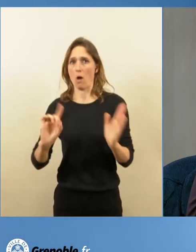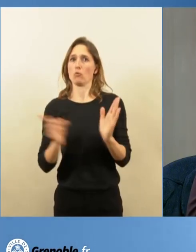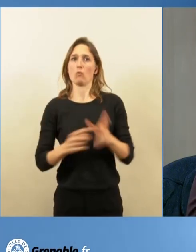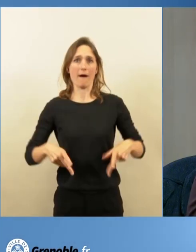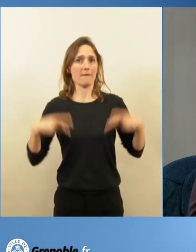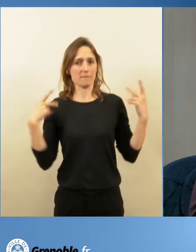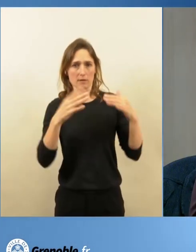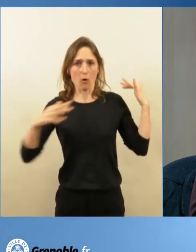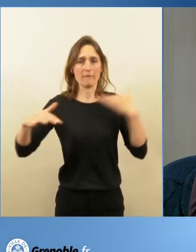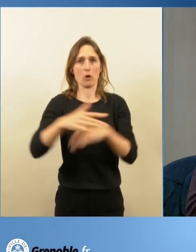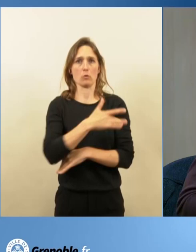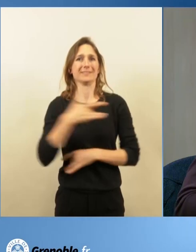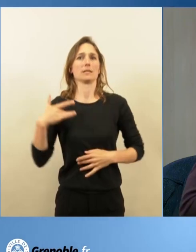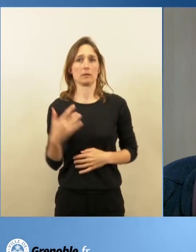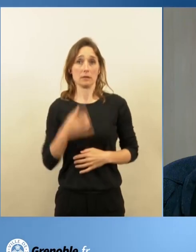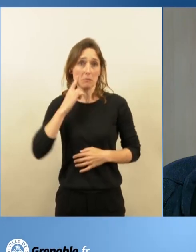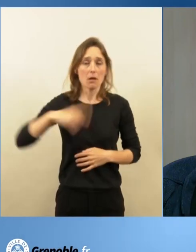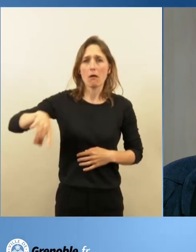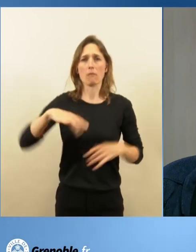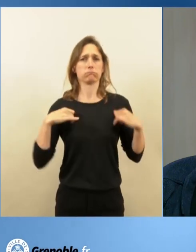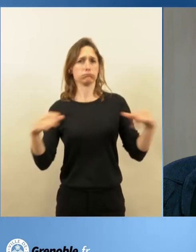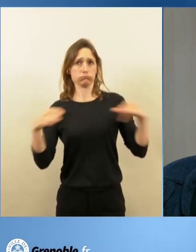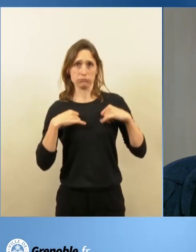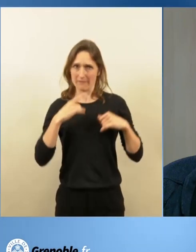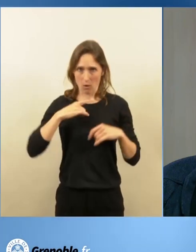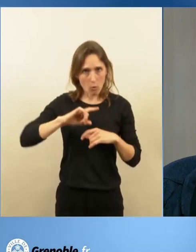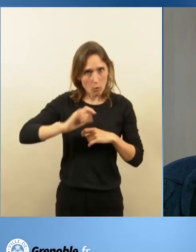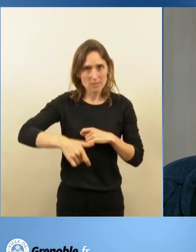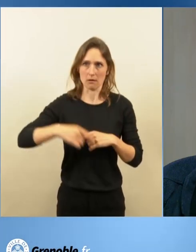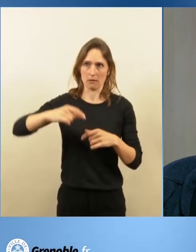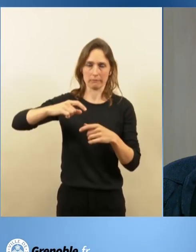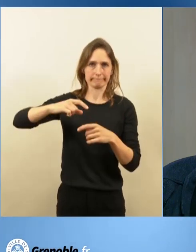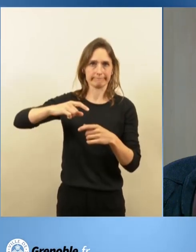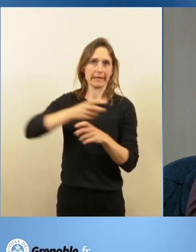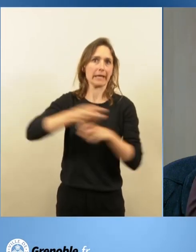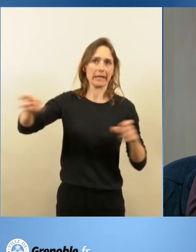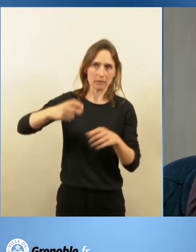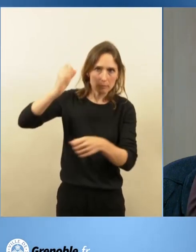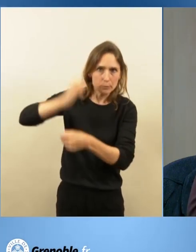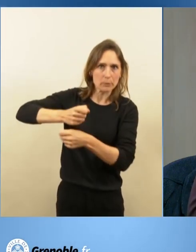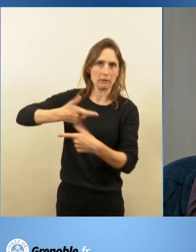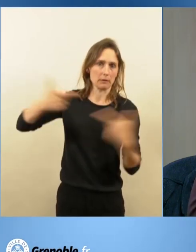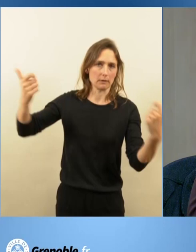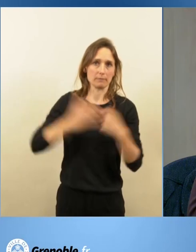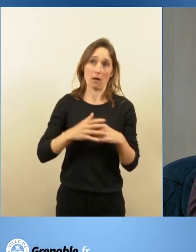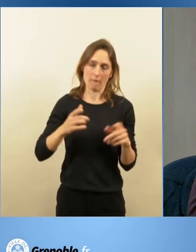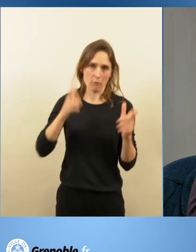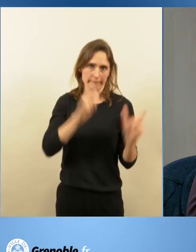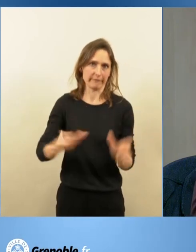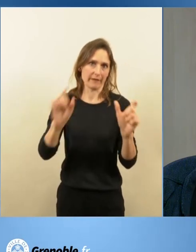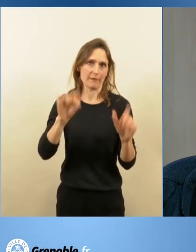ceux qui ne mettraient pas toutes en oeuvre pour respecter ce droit s'expose inévitablement à des risques de contentieux il faudra surveiller cela de très près